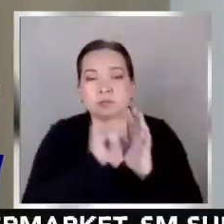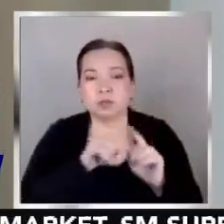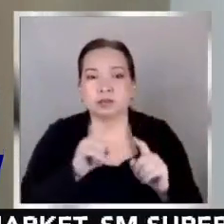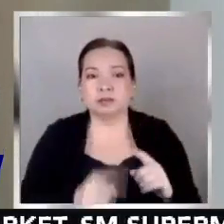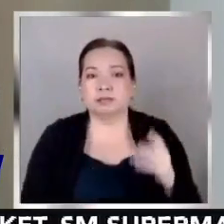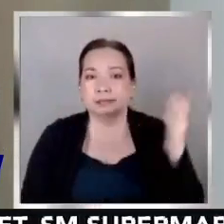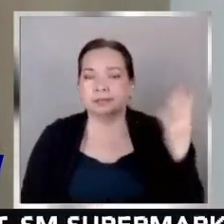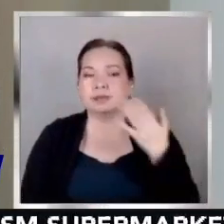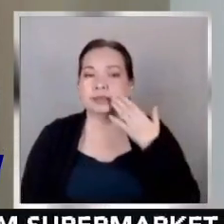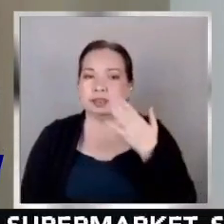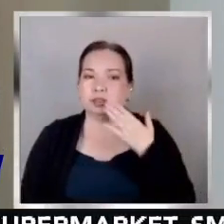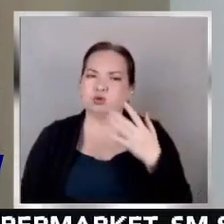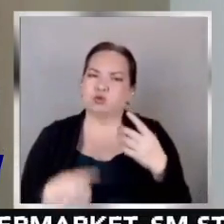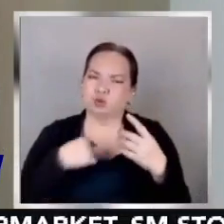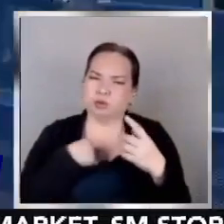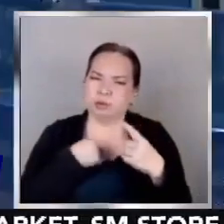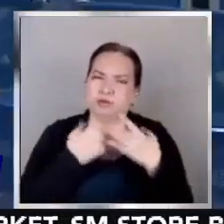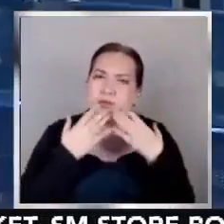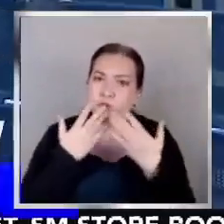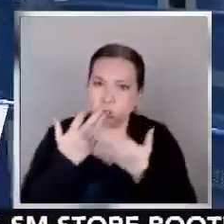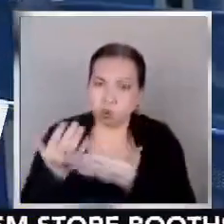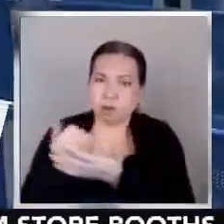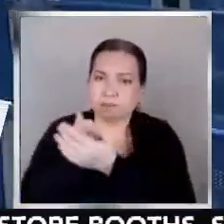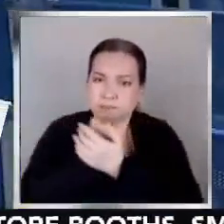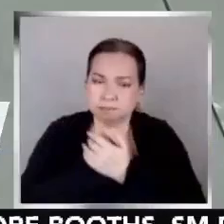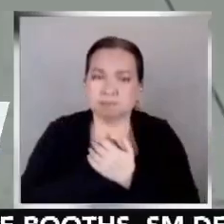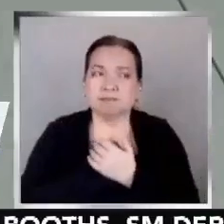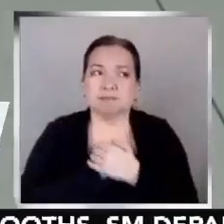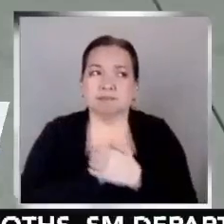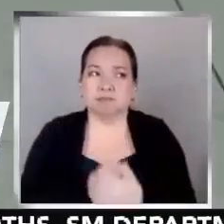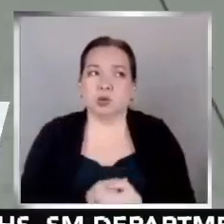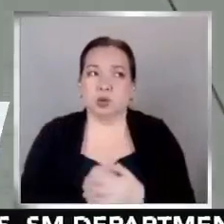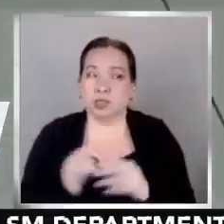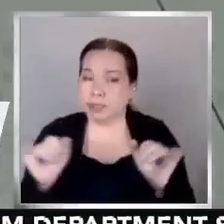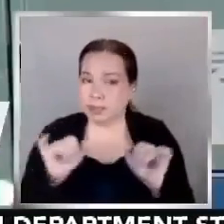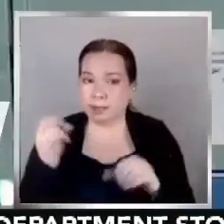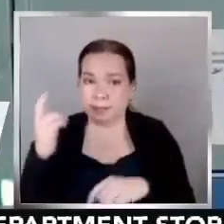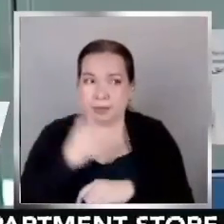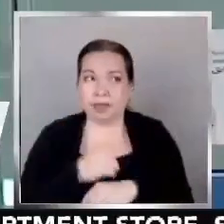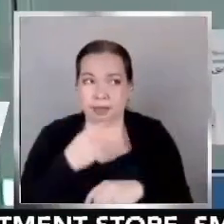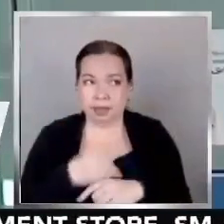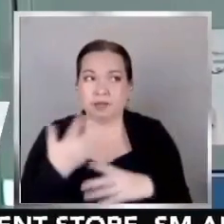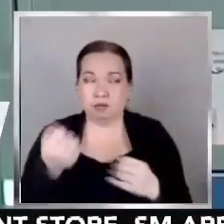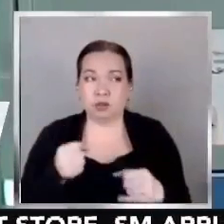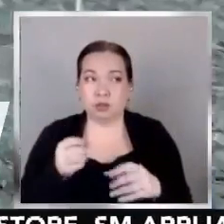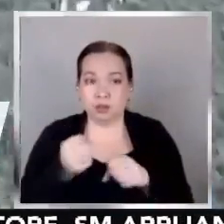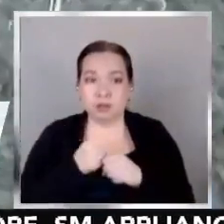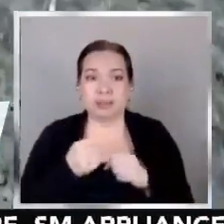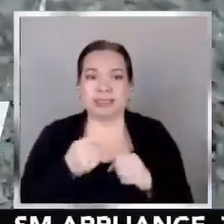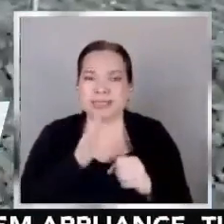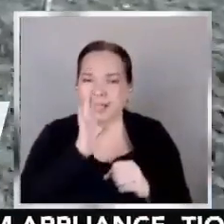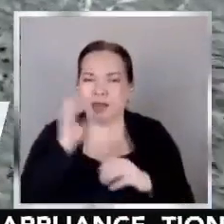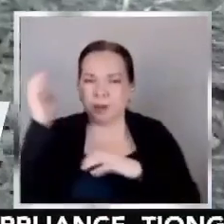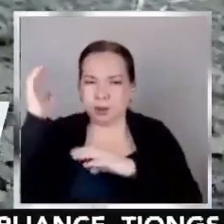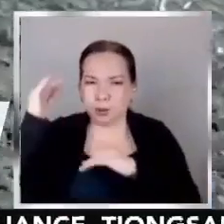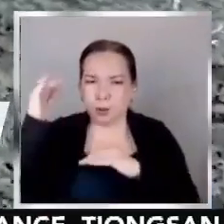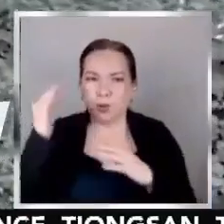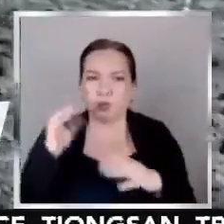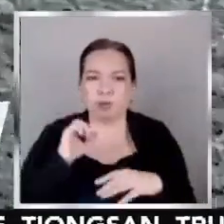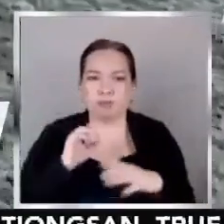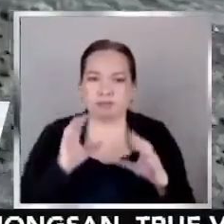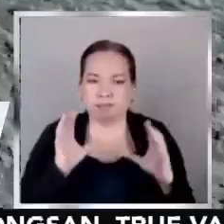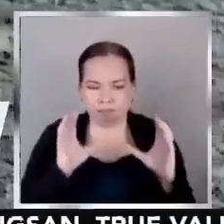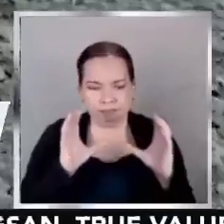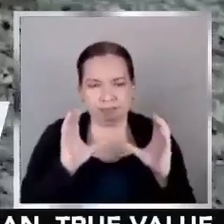ako ng lubos-lubos sa inyo, sir, sa inyo, ma'am. Sa araw ding yun, nakakuha na si Aida ng inaasam-asam niyang kopya ng tamang